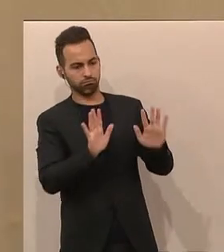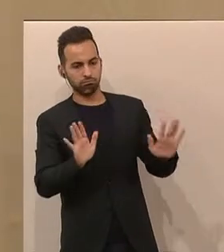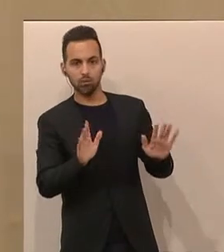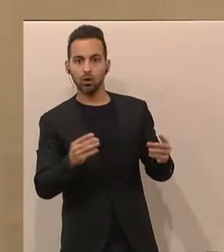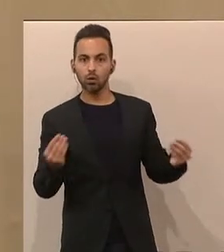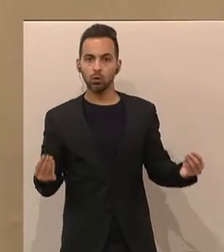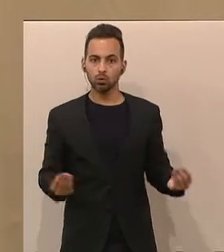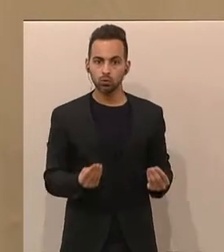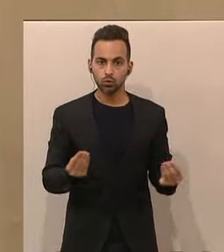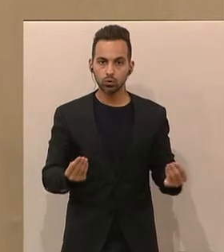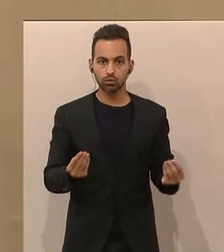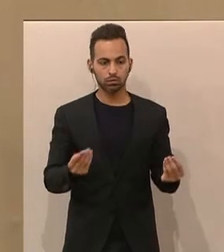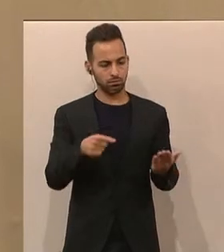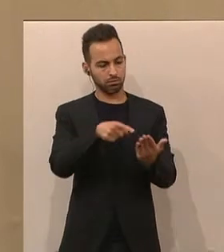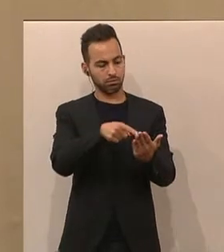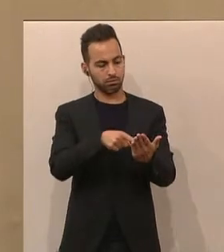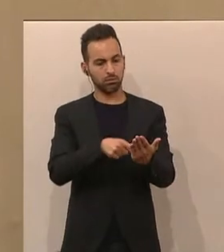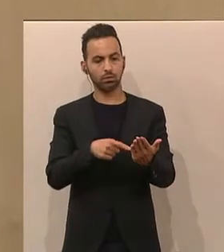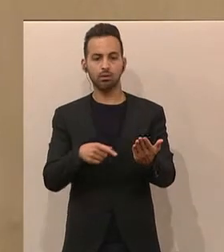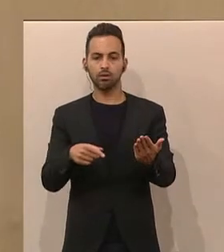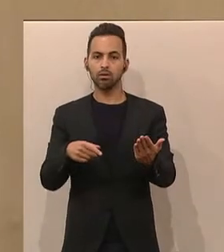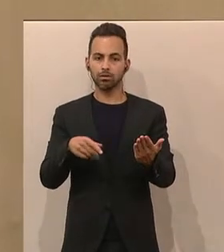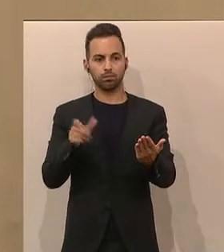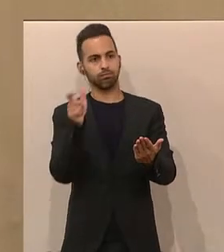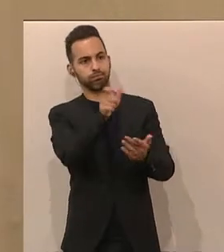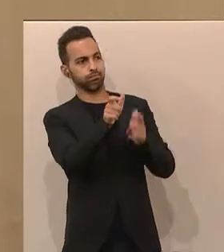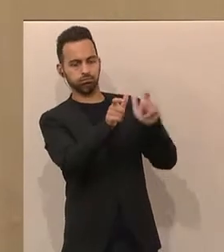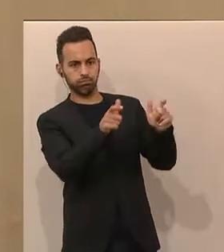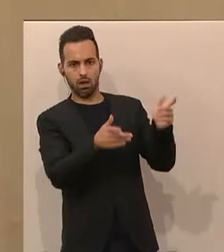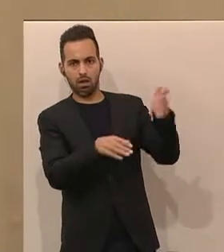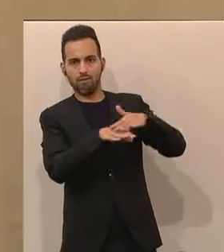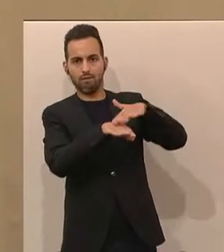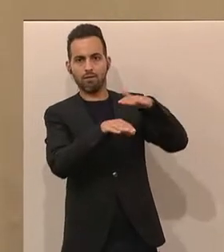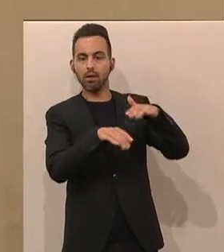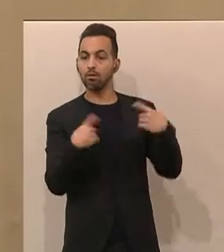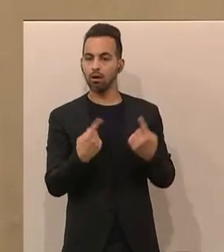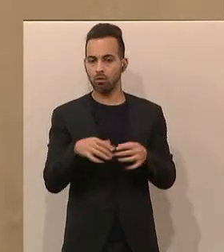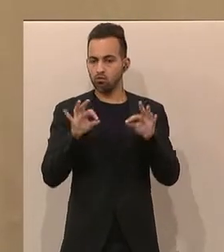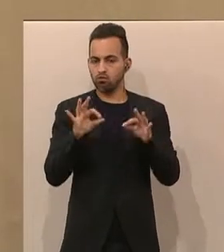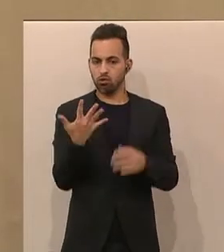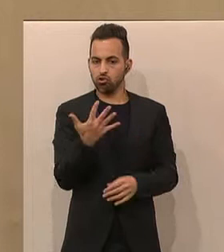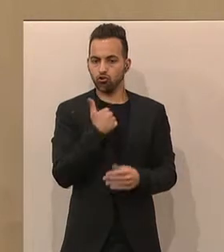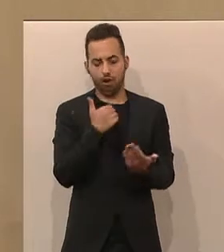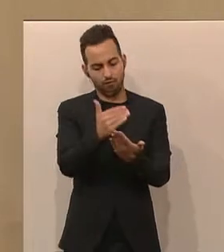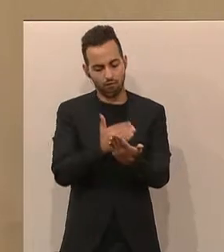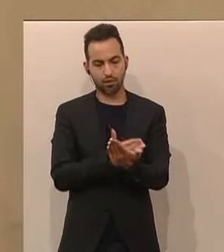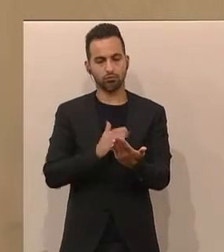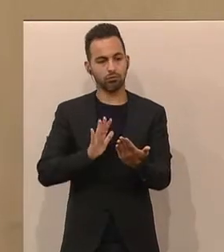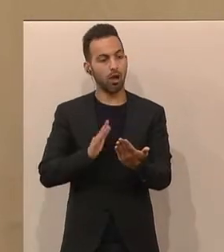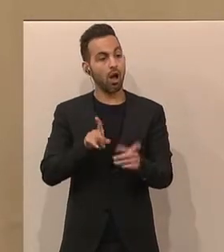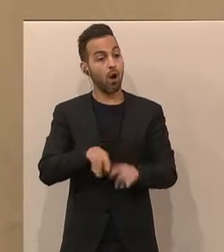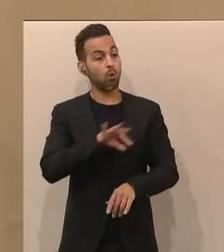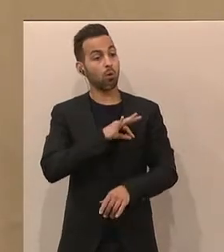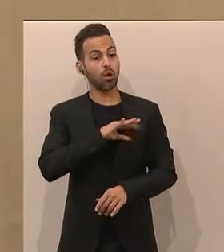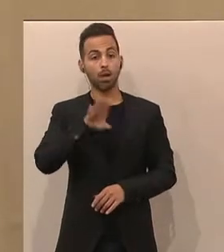Ein Umstand, der uns, wie ich meine, sehr gut gelungen ist. Und es ist uns auch sehr gut gelungen, Kollege